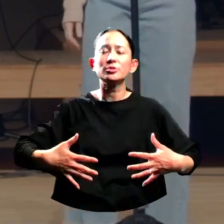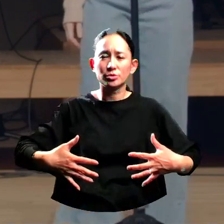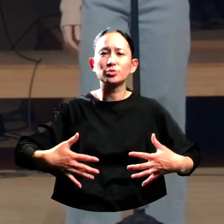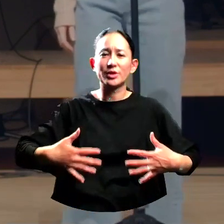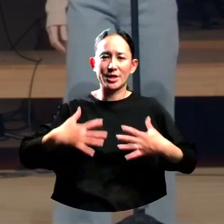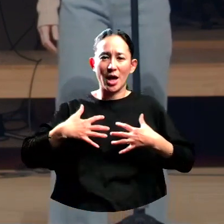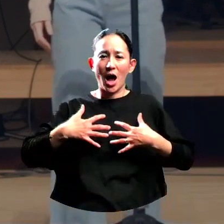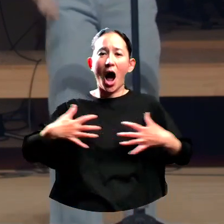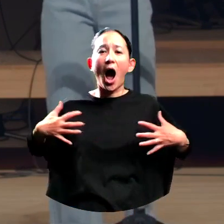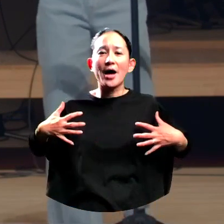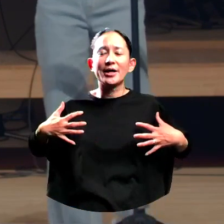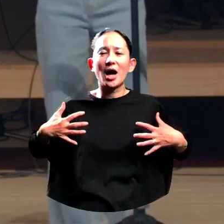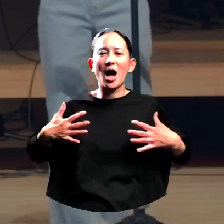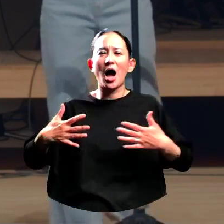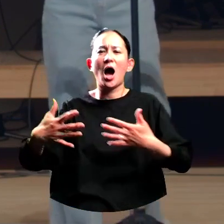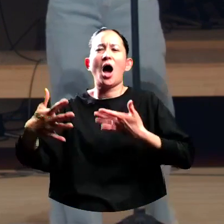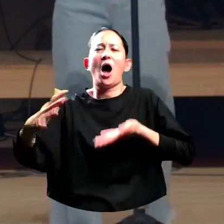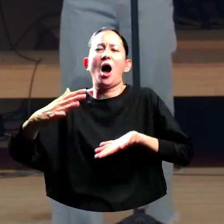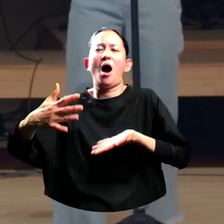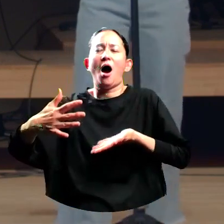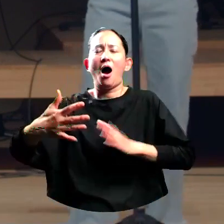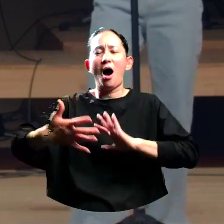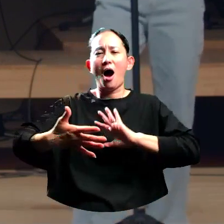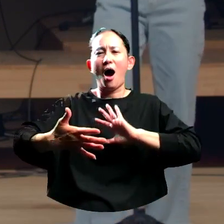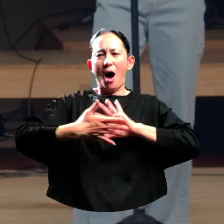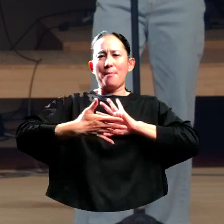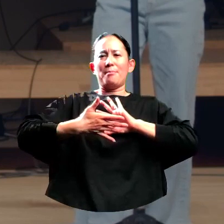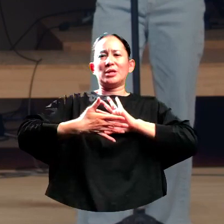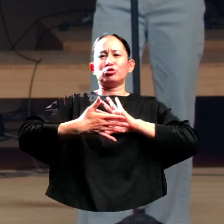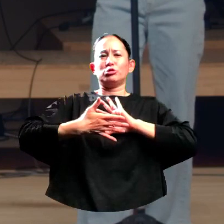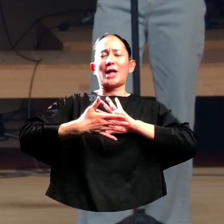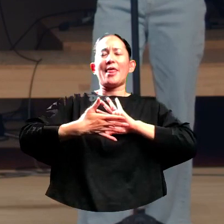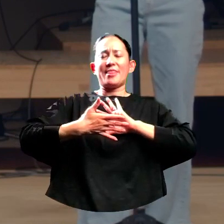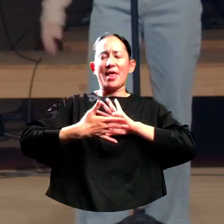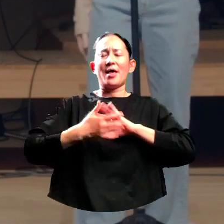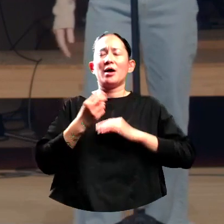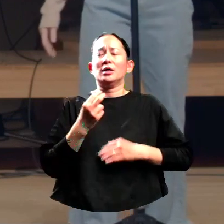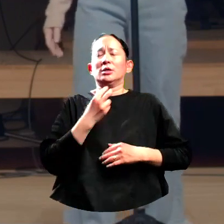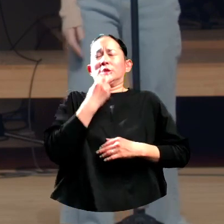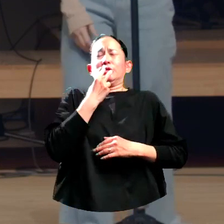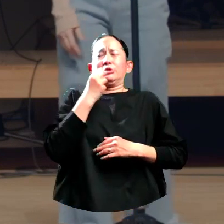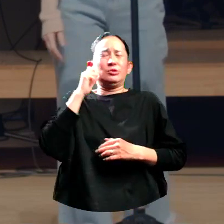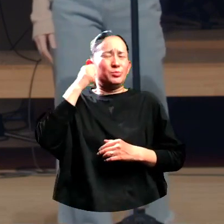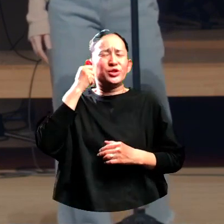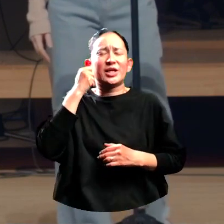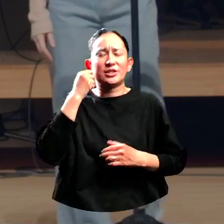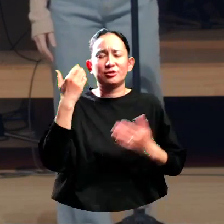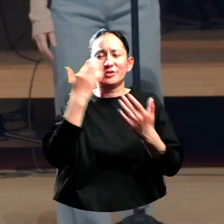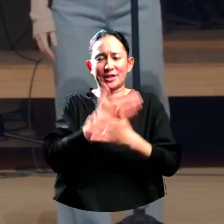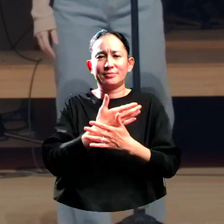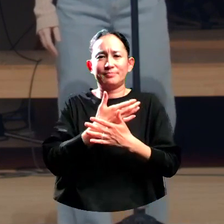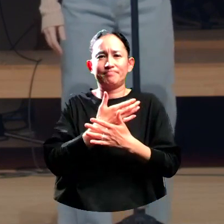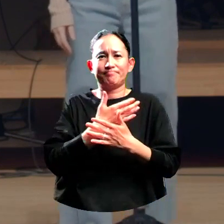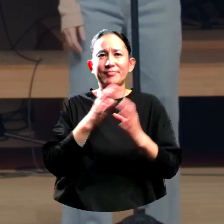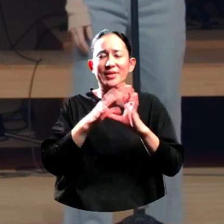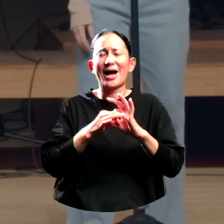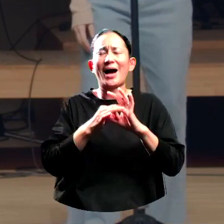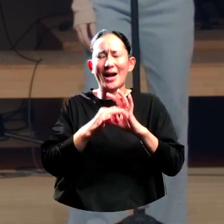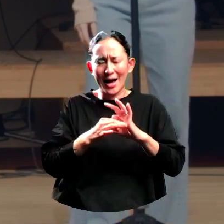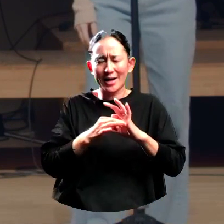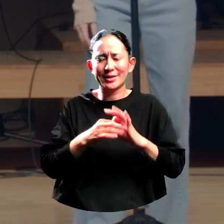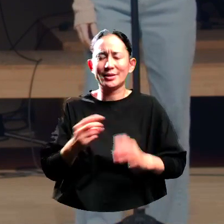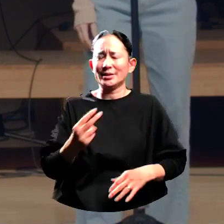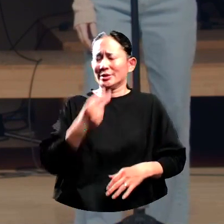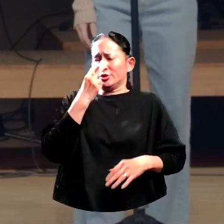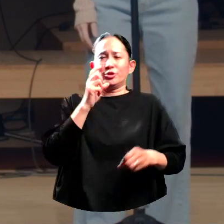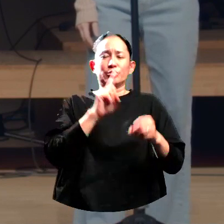吸ができなくなります。 Then your lung gets pushed down and you can't breathe. なので呼吸をするために体を痛みをこらえて必